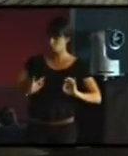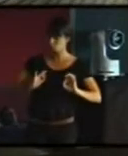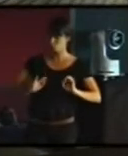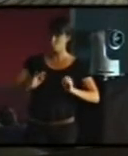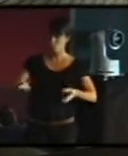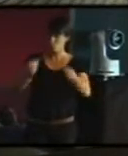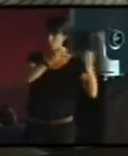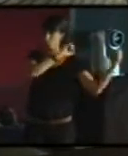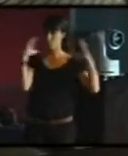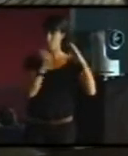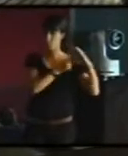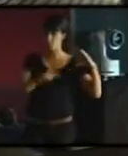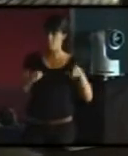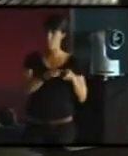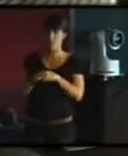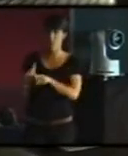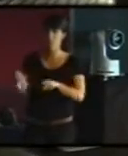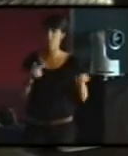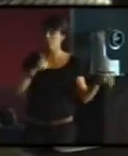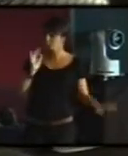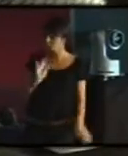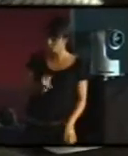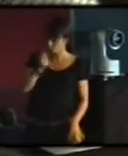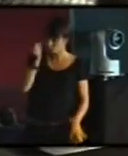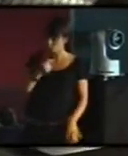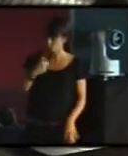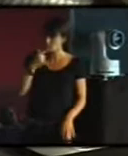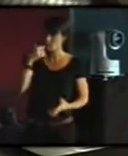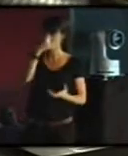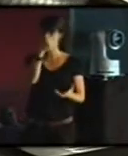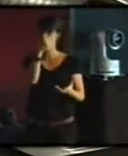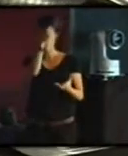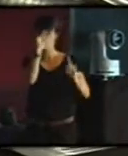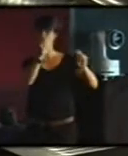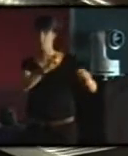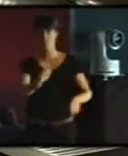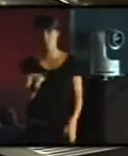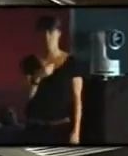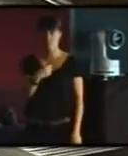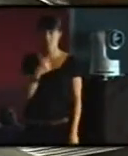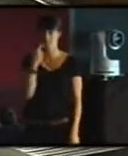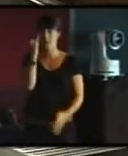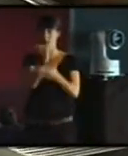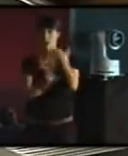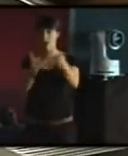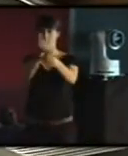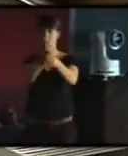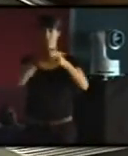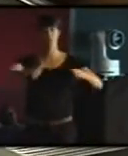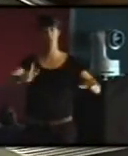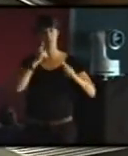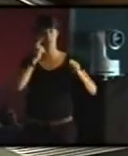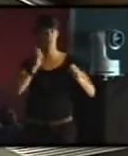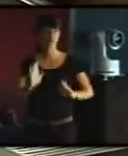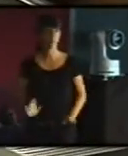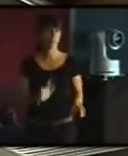le patrimoine. Ah. Ah non, pas du tout, hein, parce que c'est une création artistique, alors. Mais peut-être peut-il référer un